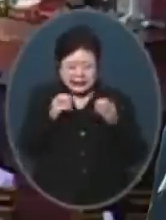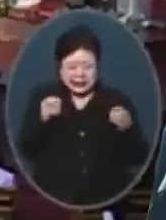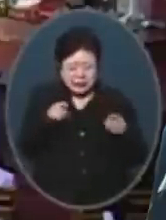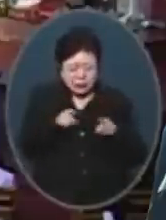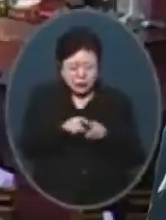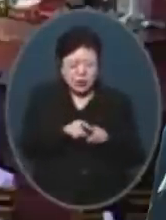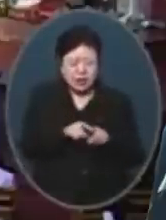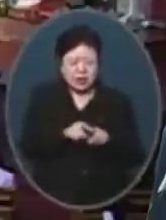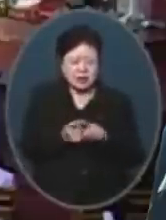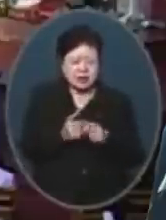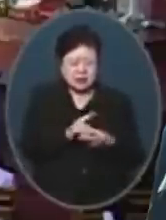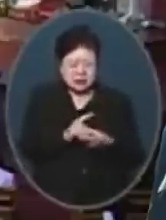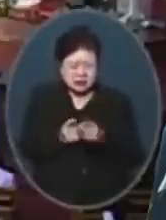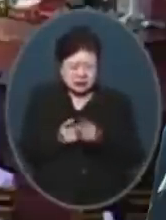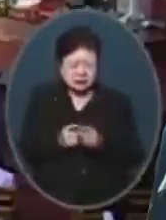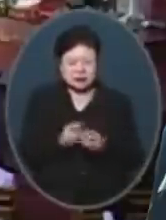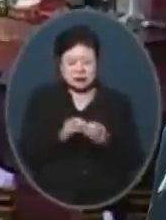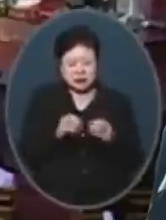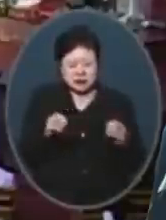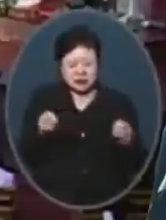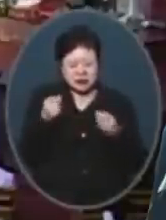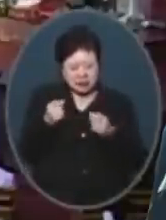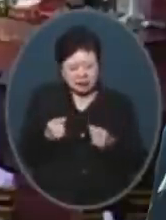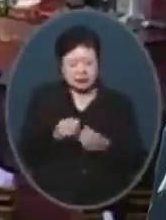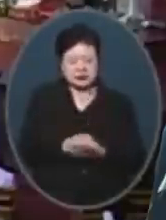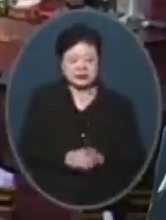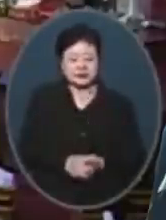브리스 사람도 그 땅에 거주하였더라.